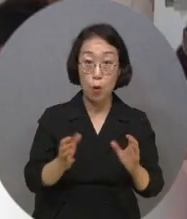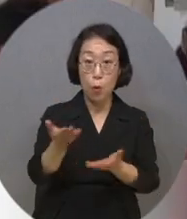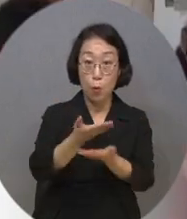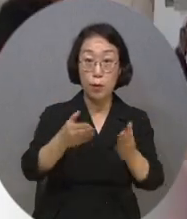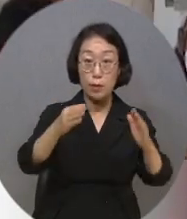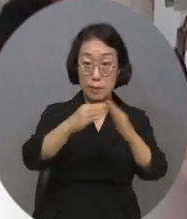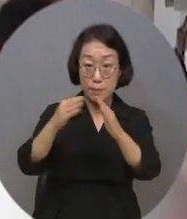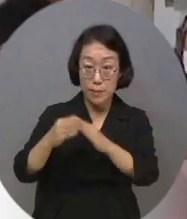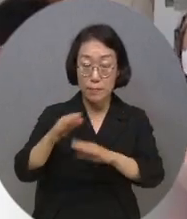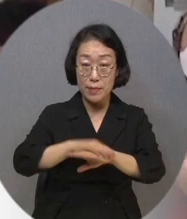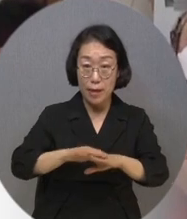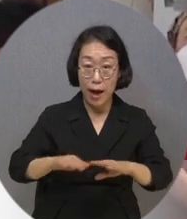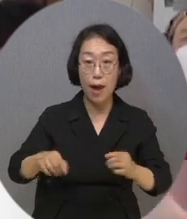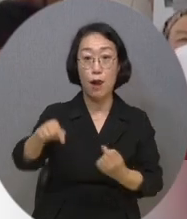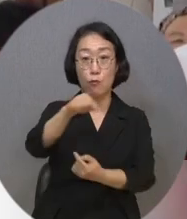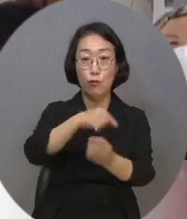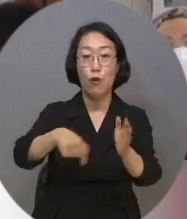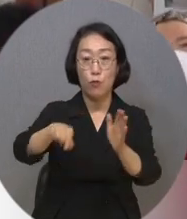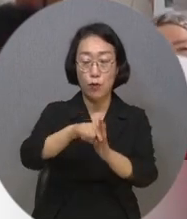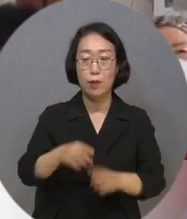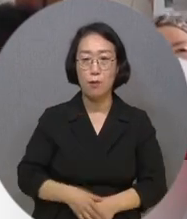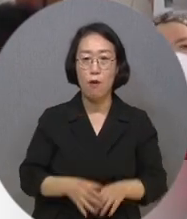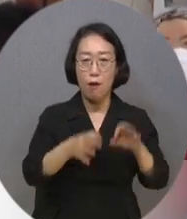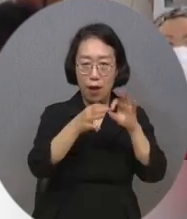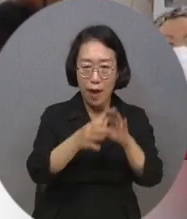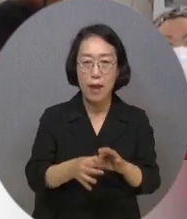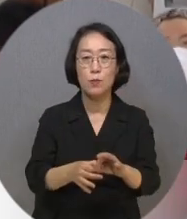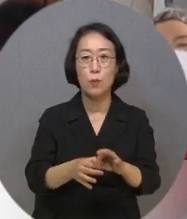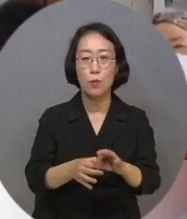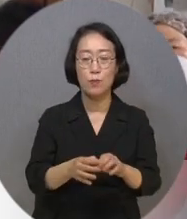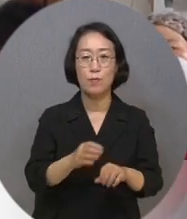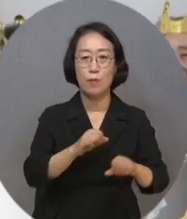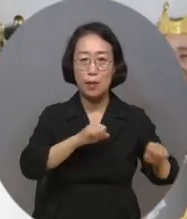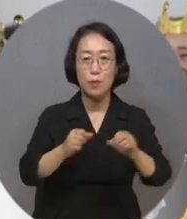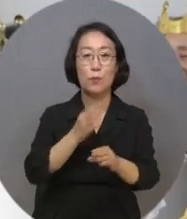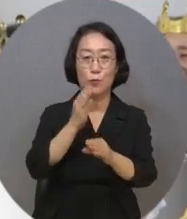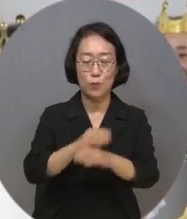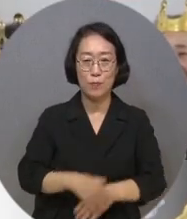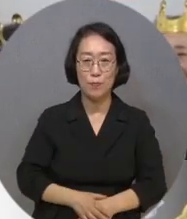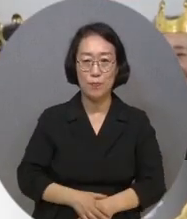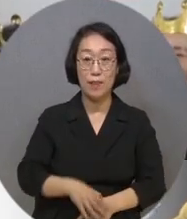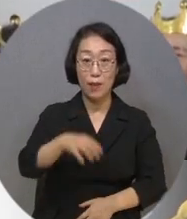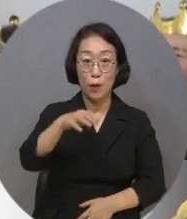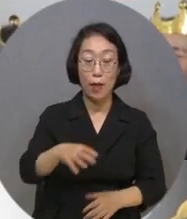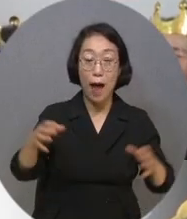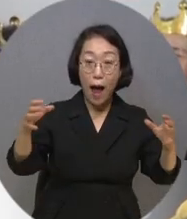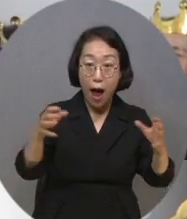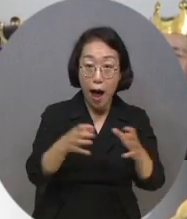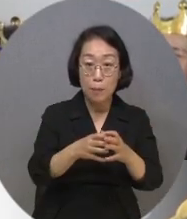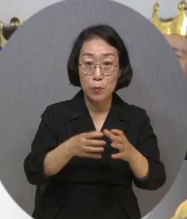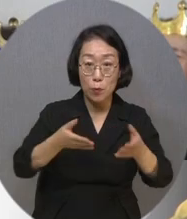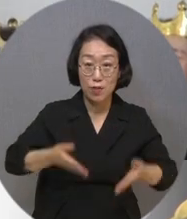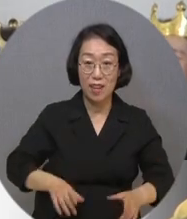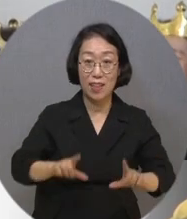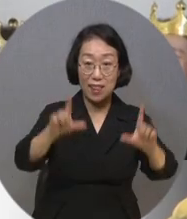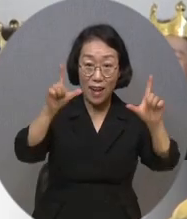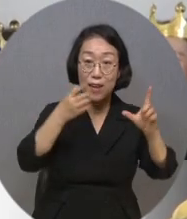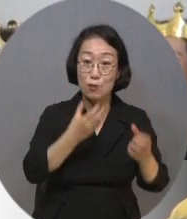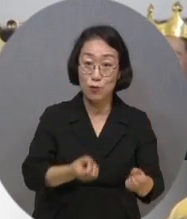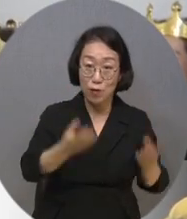사업을 지난 2021년부터 꾸준히 이어오고 있습니다 경로당 합동생신 챙겨드리기란